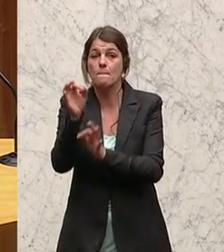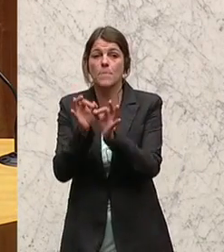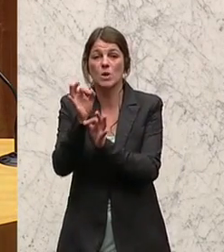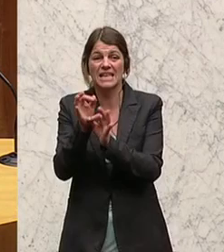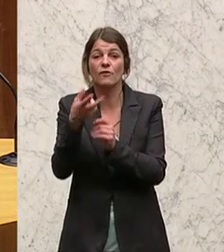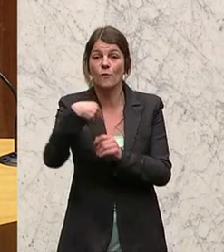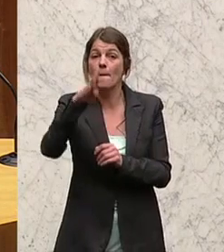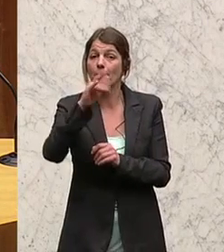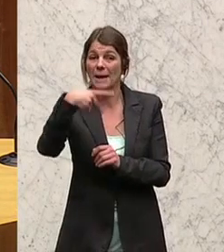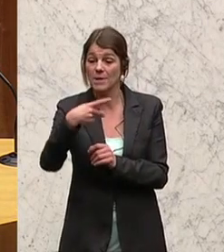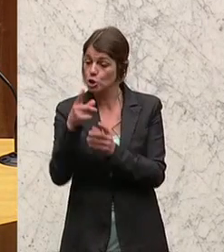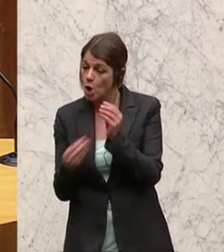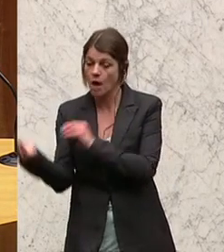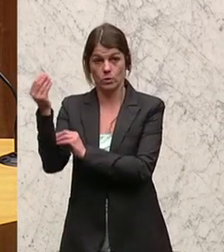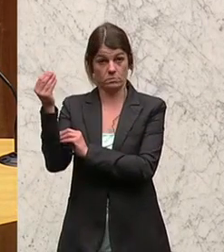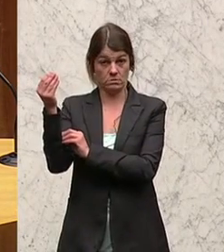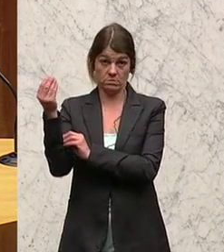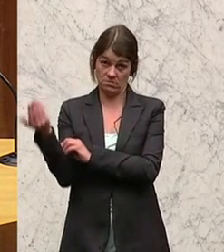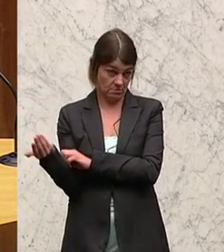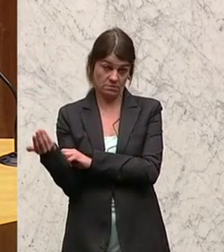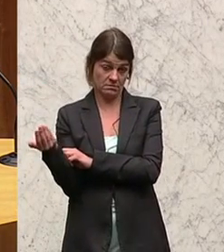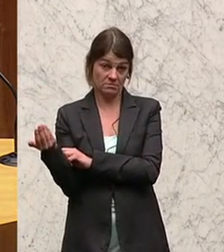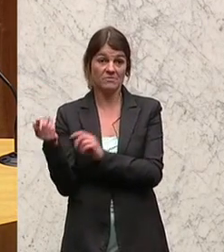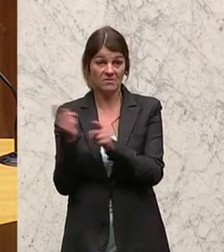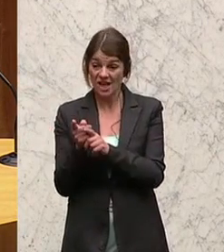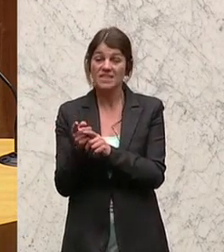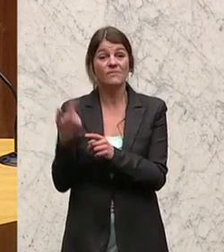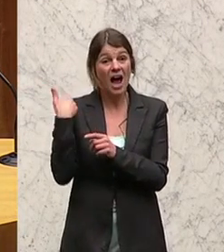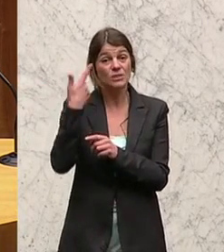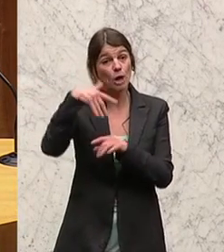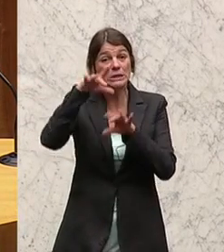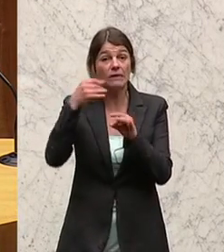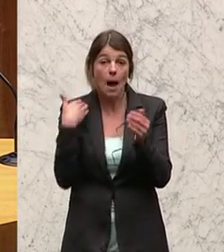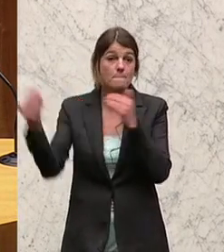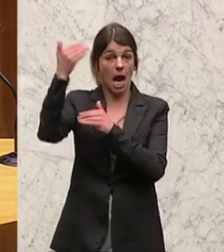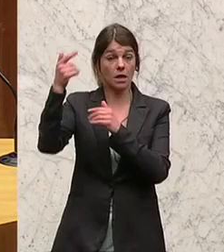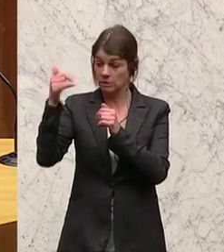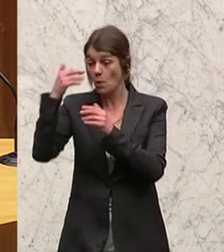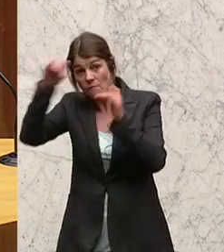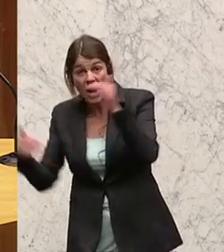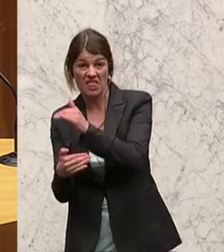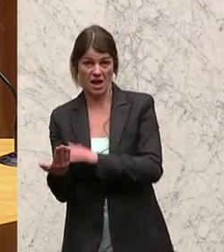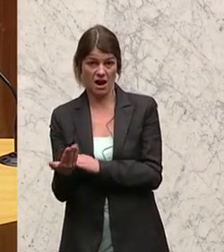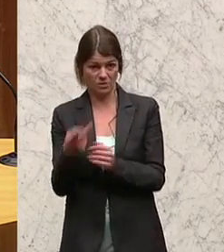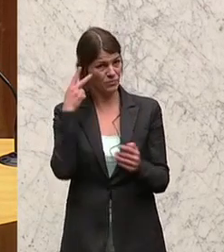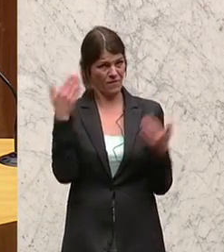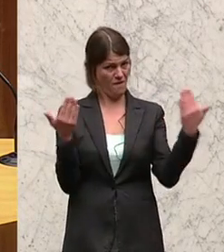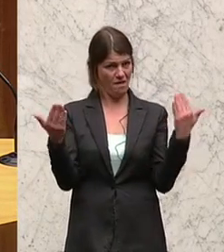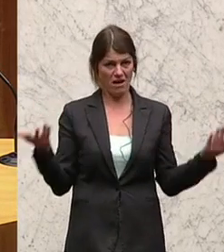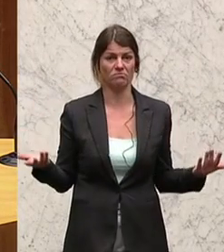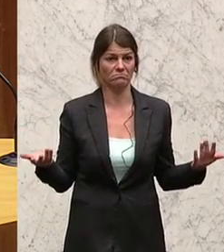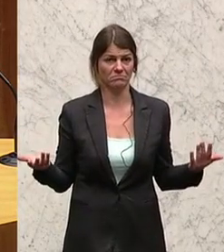0,68% des BIPs erhöht werden. Das ist noch unter dem Niveau von 2010, nur dass wir damit die Relationen auch